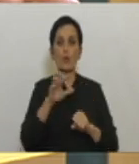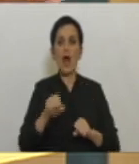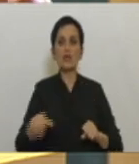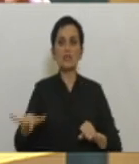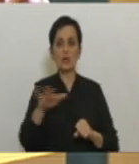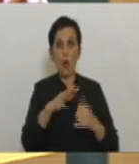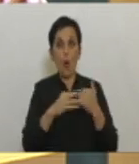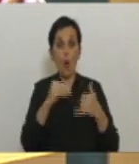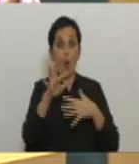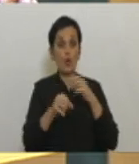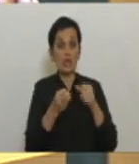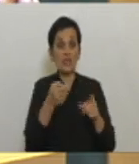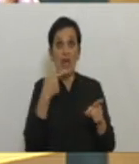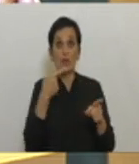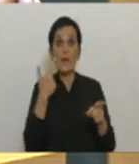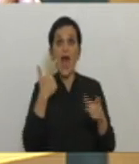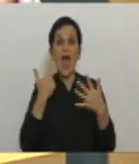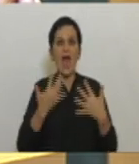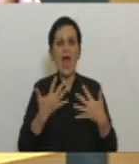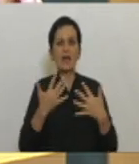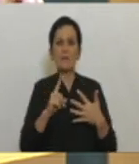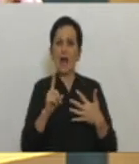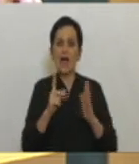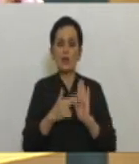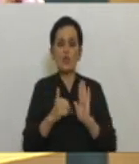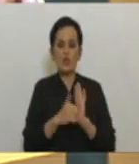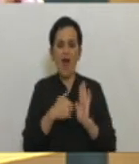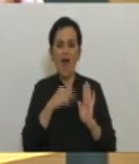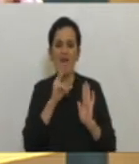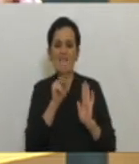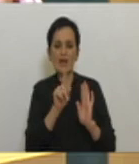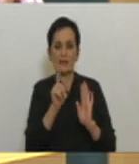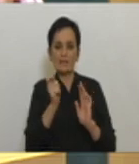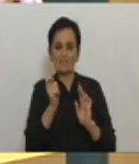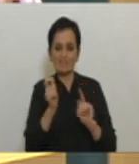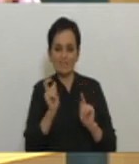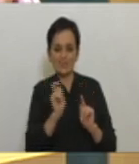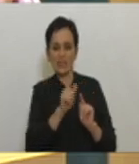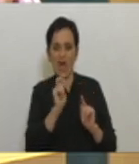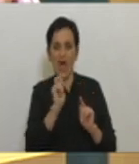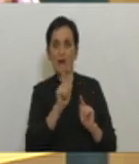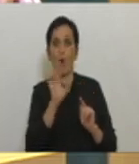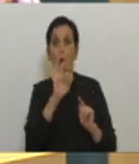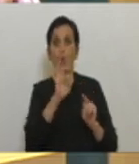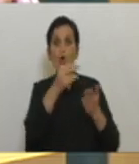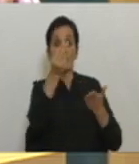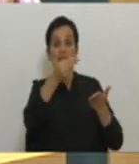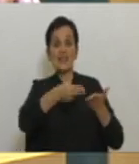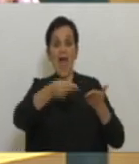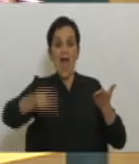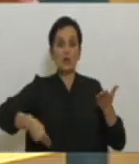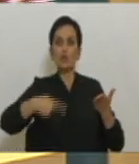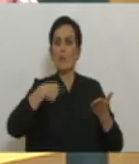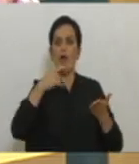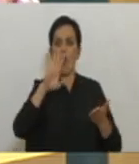ოკუპაციაზე ლაპარაკობენ კიდეც ერიდებია მაგრამ უკაცრავად ამ გამოთქმის სადღაც წაართხამენ ხოლმე რეზოლუციაზე აღარ ვილაპარაკებ იმ